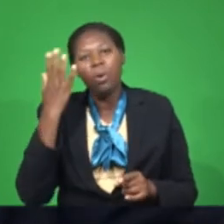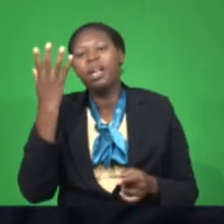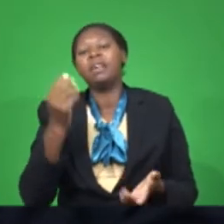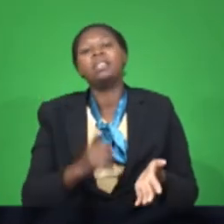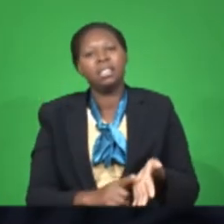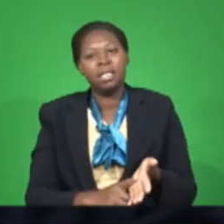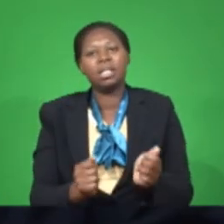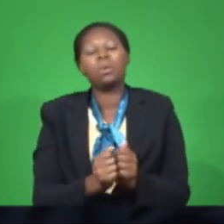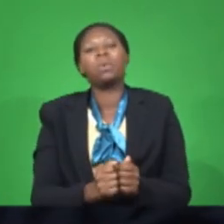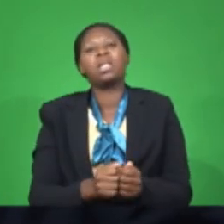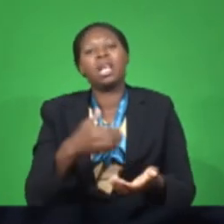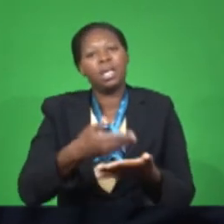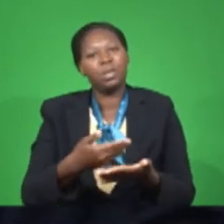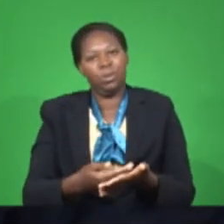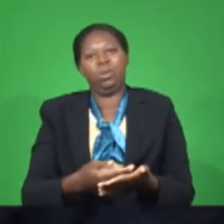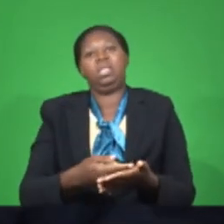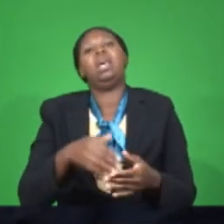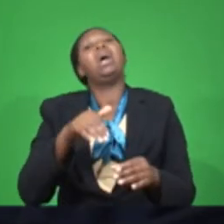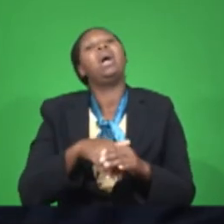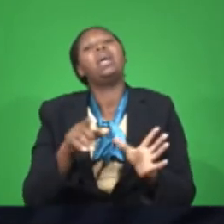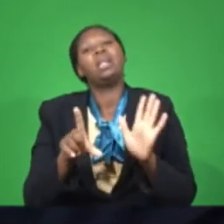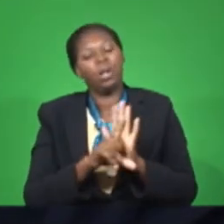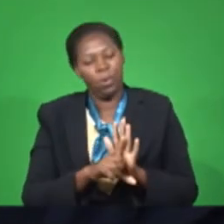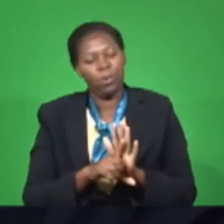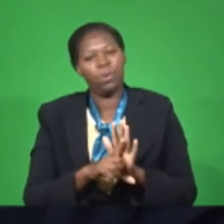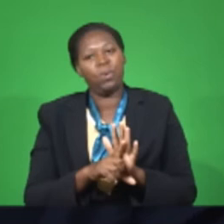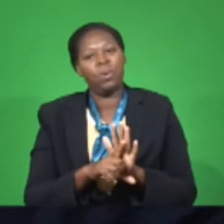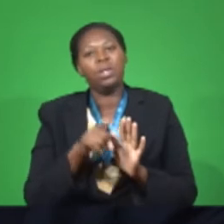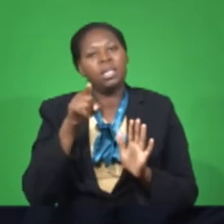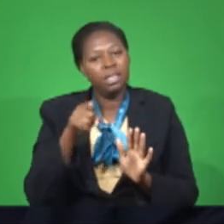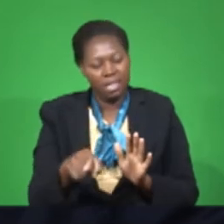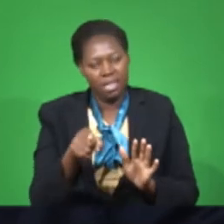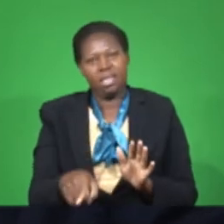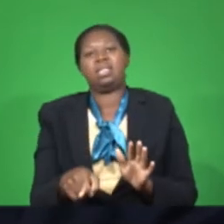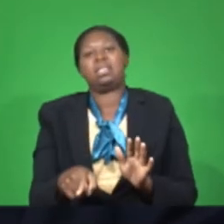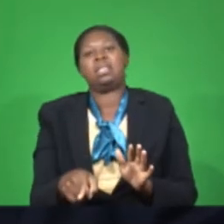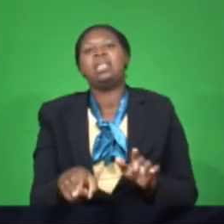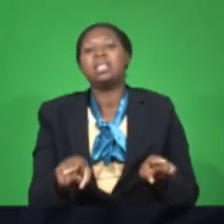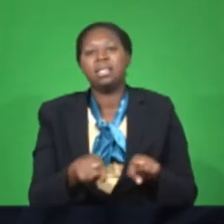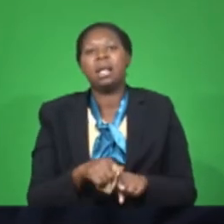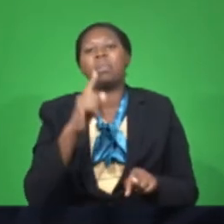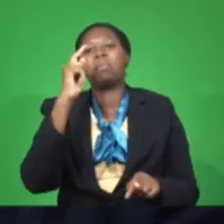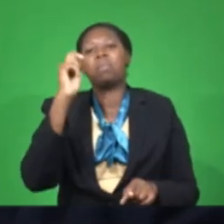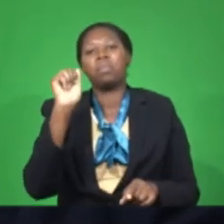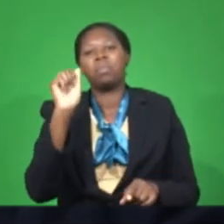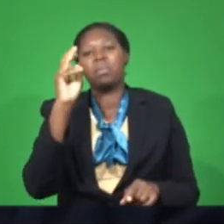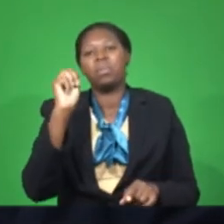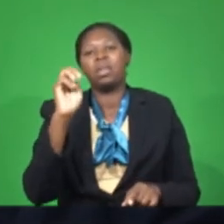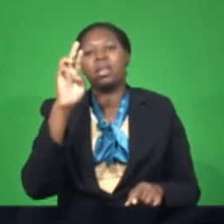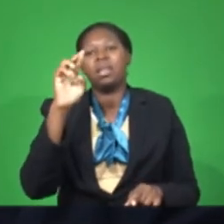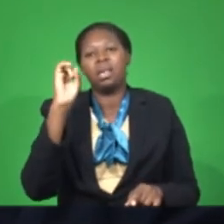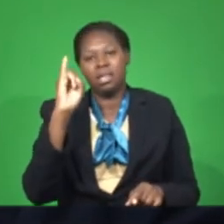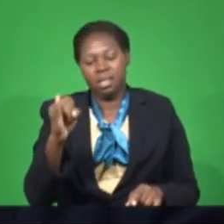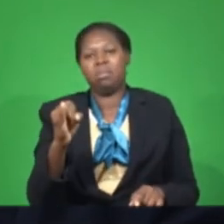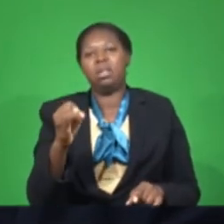waJese Tamari unoona anyorwa anyorwa pa genealogy exactly ndo